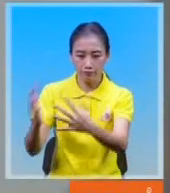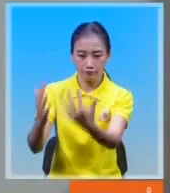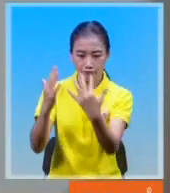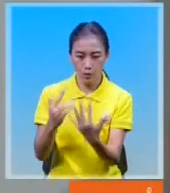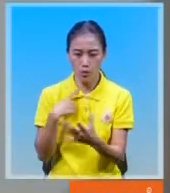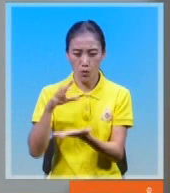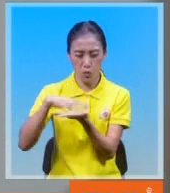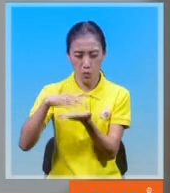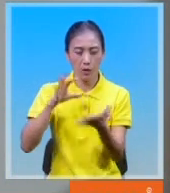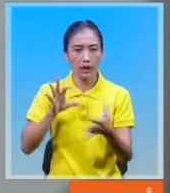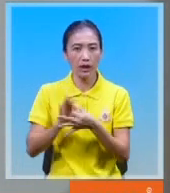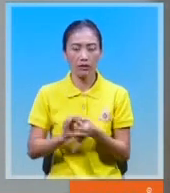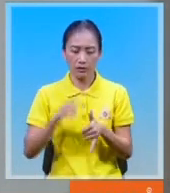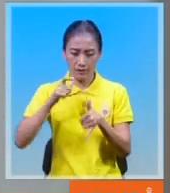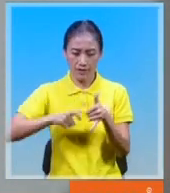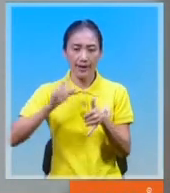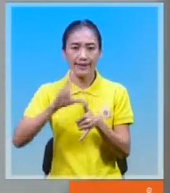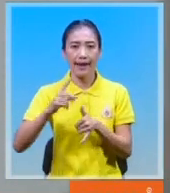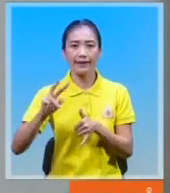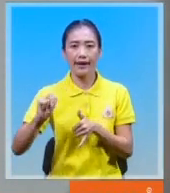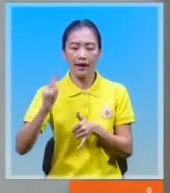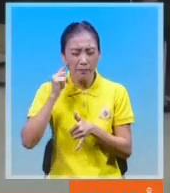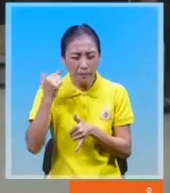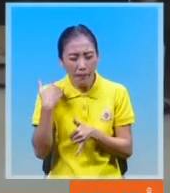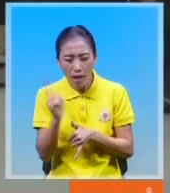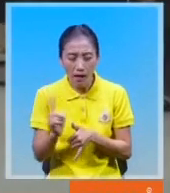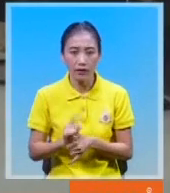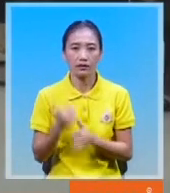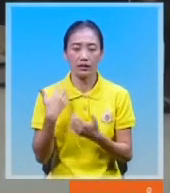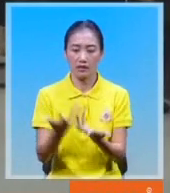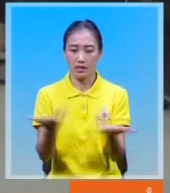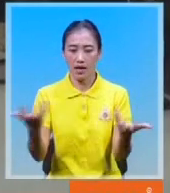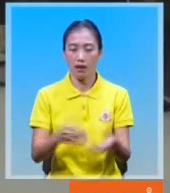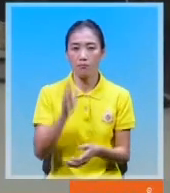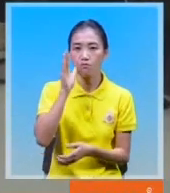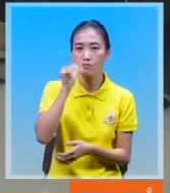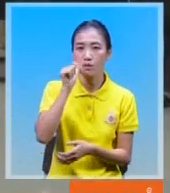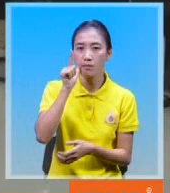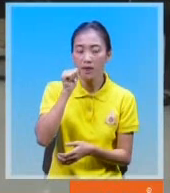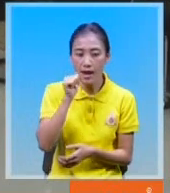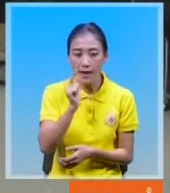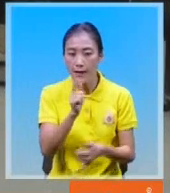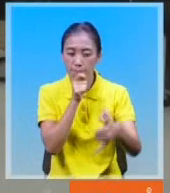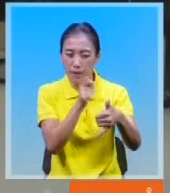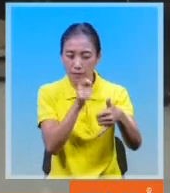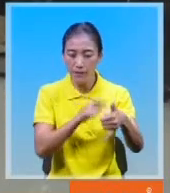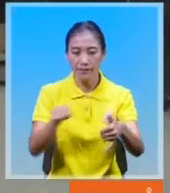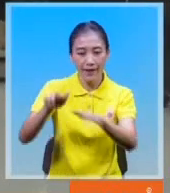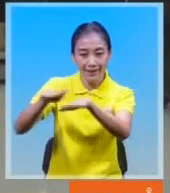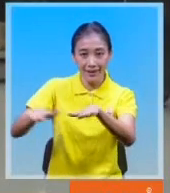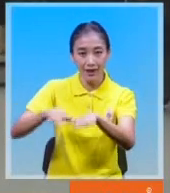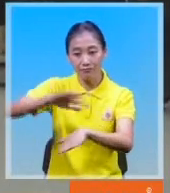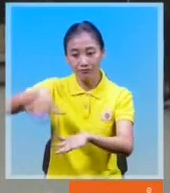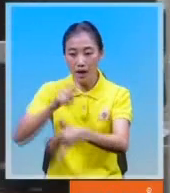ยังคงเร่งสอบสวนโดยแยกสอบทั้งผู้ปกครองแล้วก็เด็กนะครับโดยนำน้องๆเนี่ยมาสอบแยกโดยจะมีทีมสหวิชาชีพเข้าม